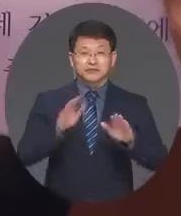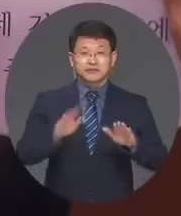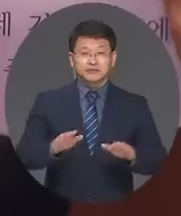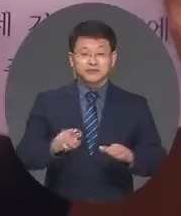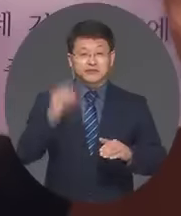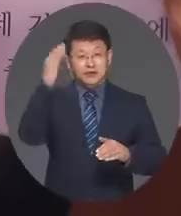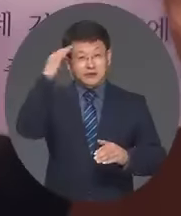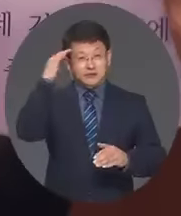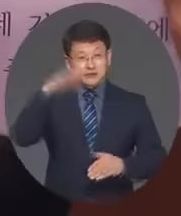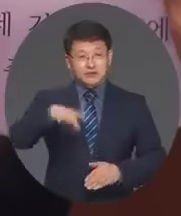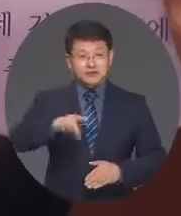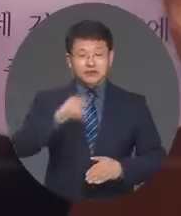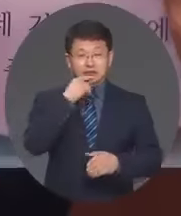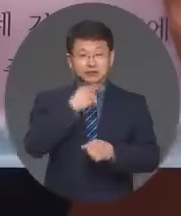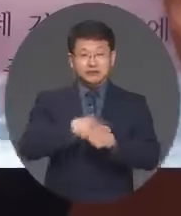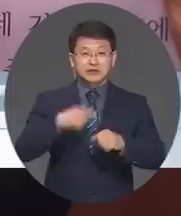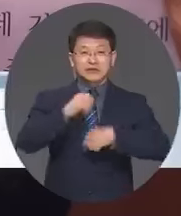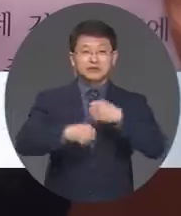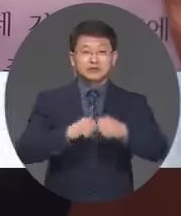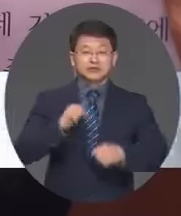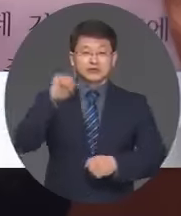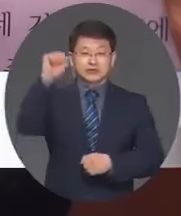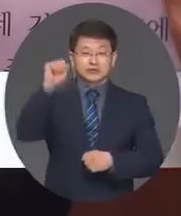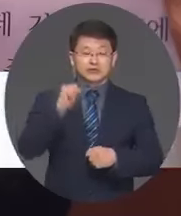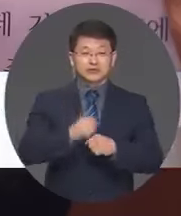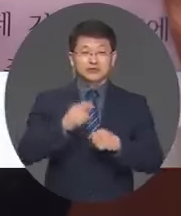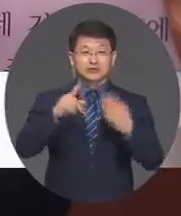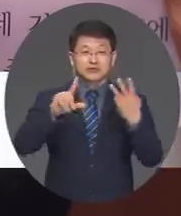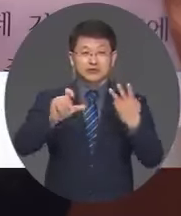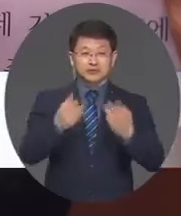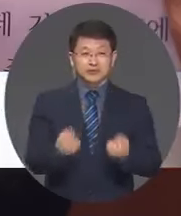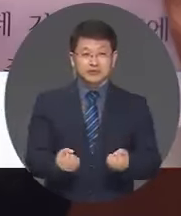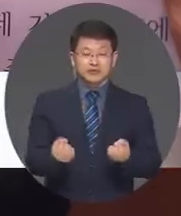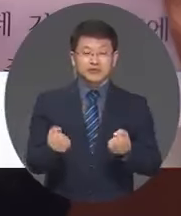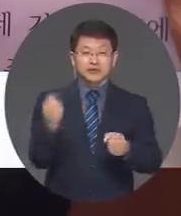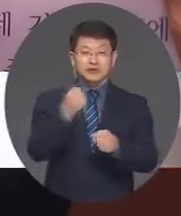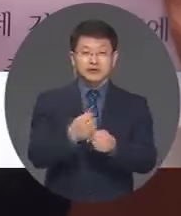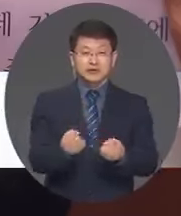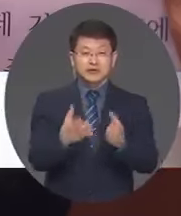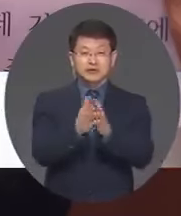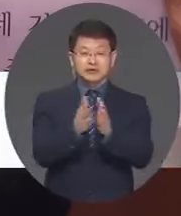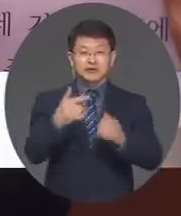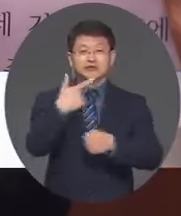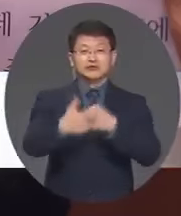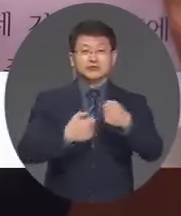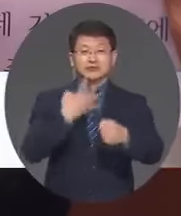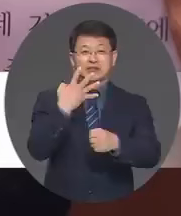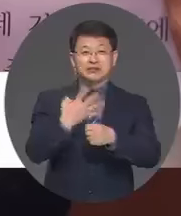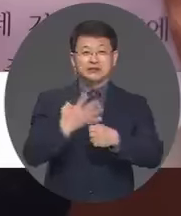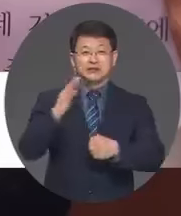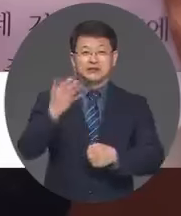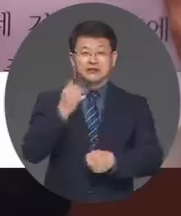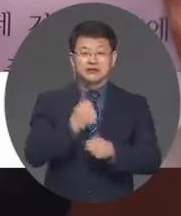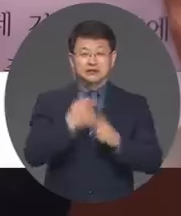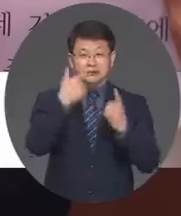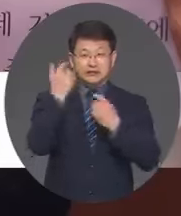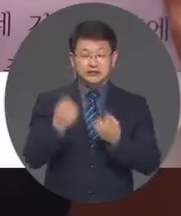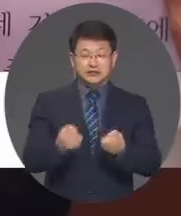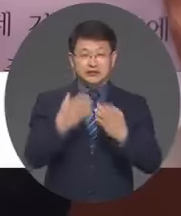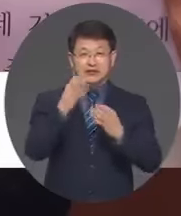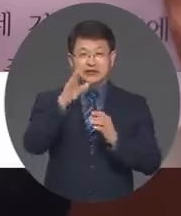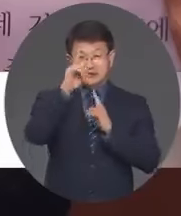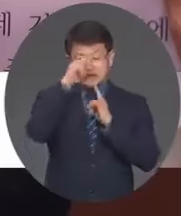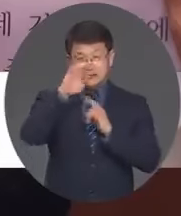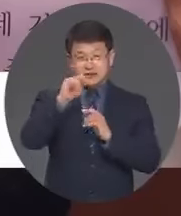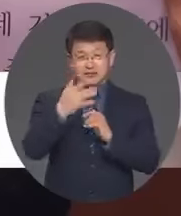오늘은 대한민국 최초의 유혈 민주운동인 3.15 이거가 일어난 지 64년 되는 날입니다. 오늘 기념식에선 이승만